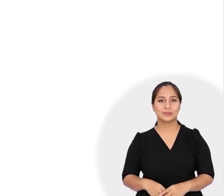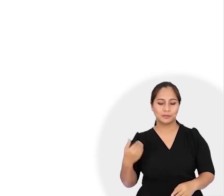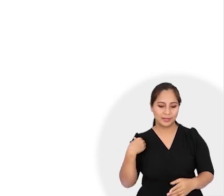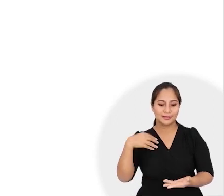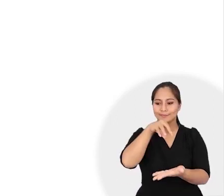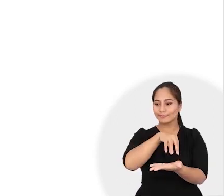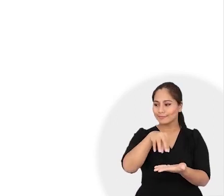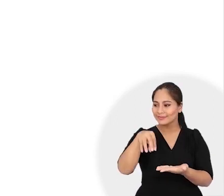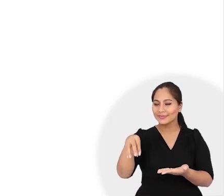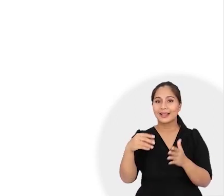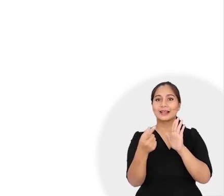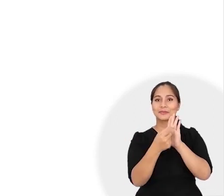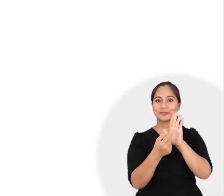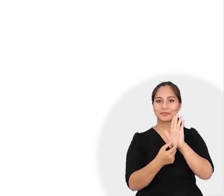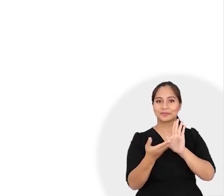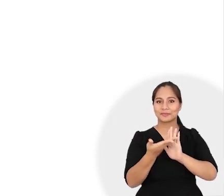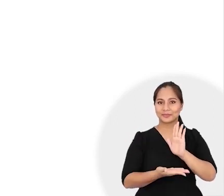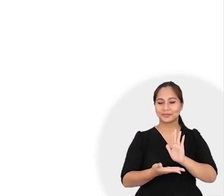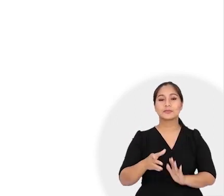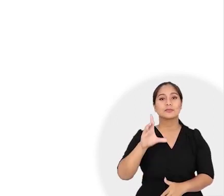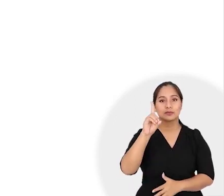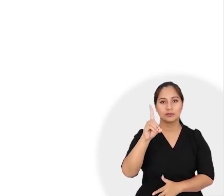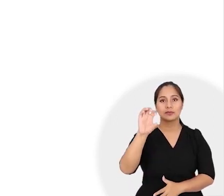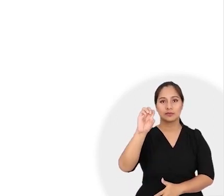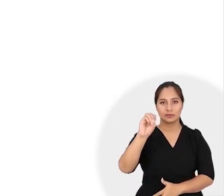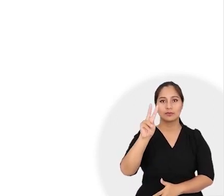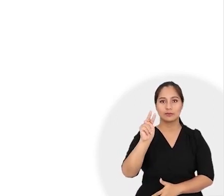างใส่คำศัพท์นี้ดิน